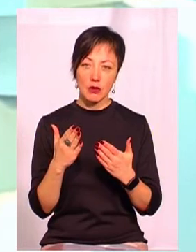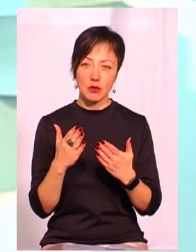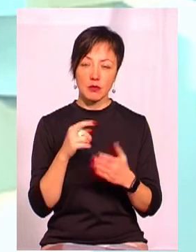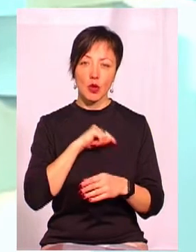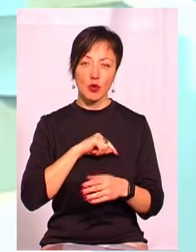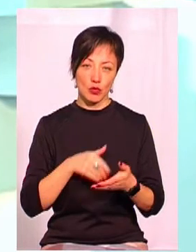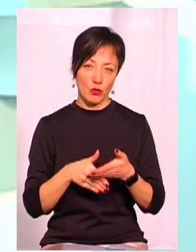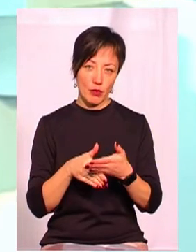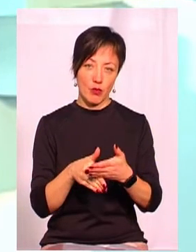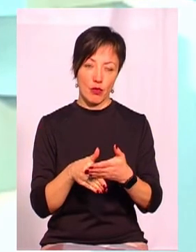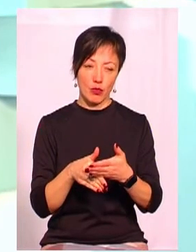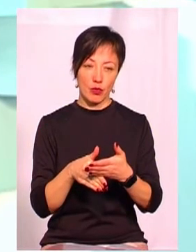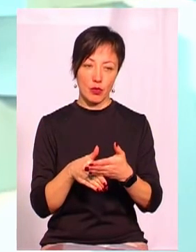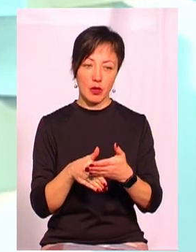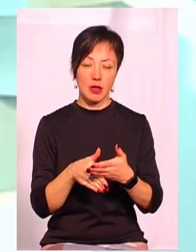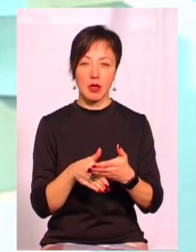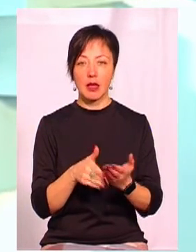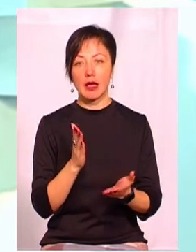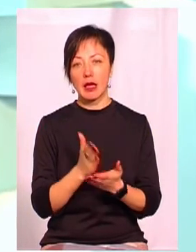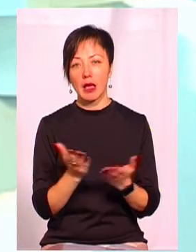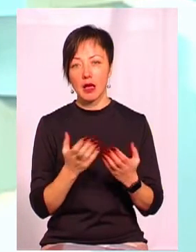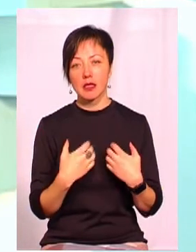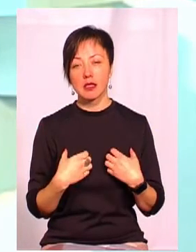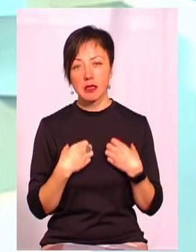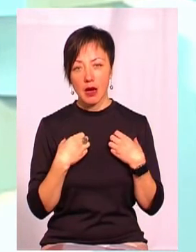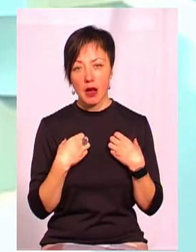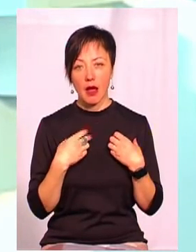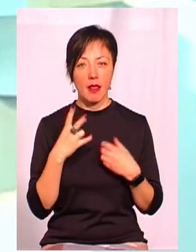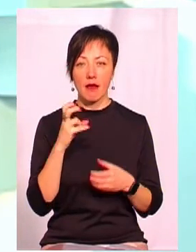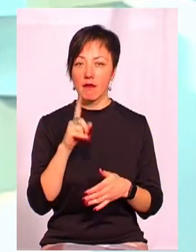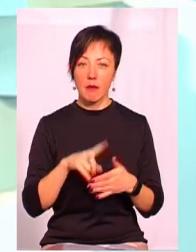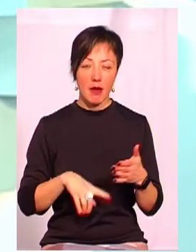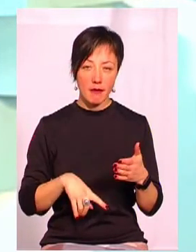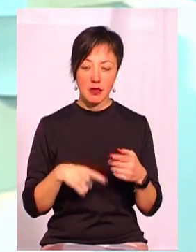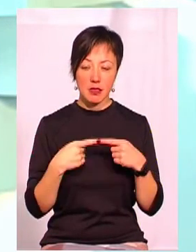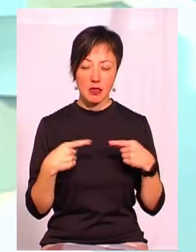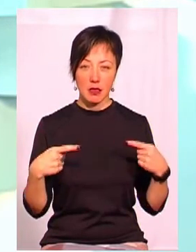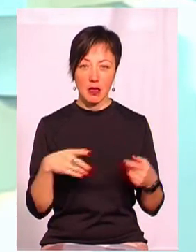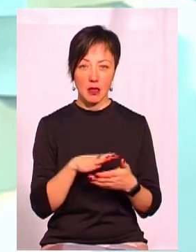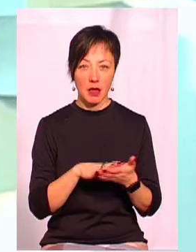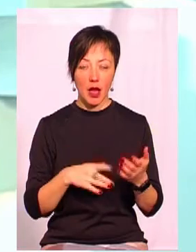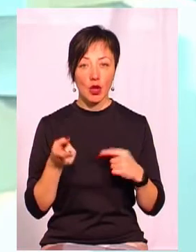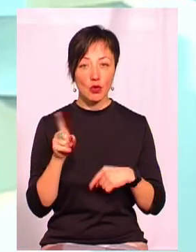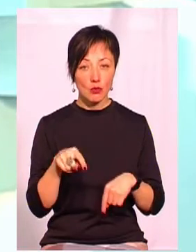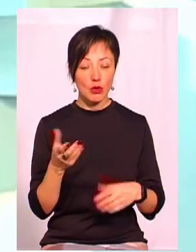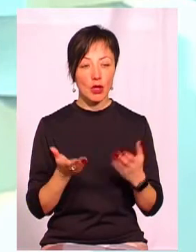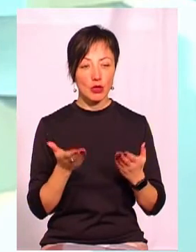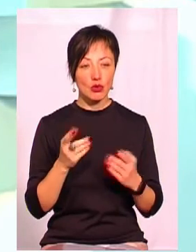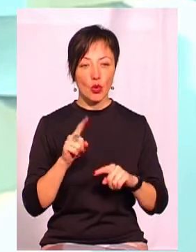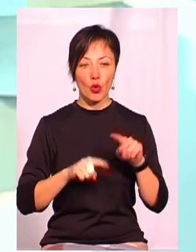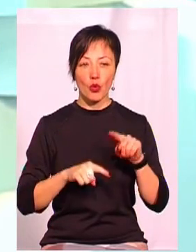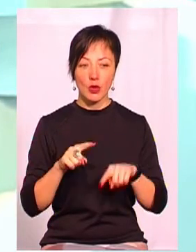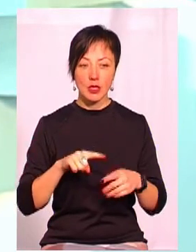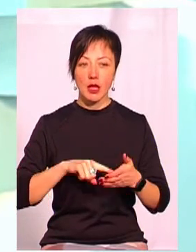за психологічною допомогою, є якийсь страх, там, невпевненість і так далі. І тому, якщо